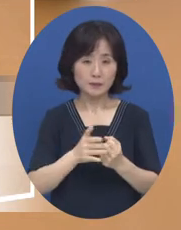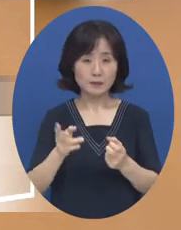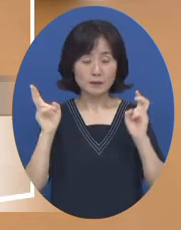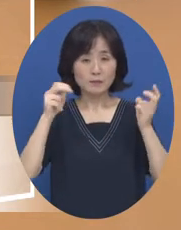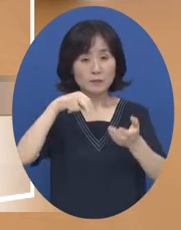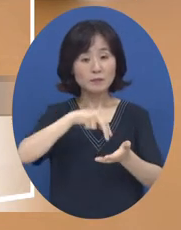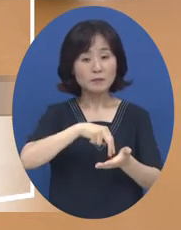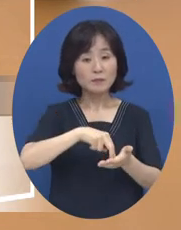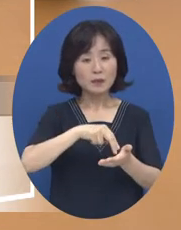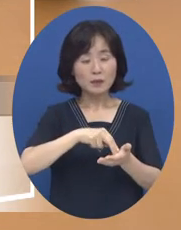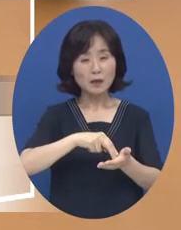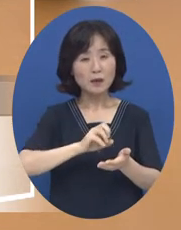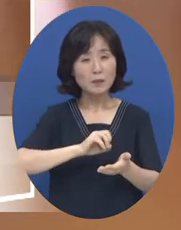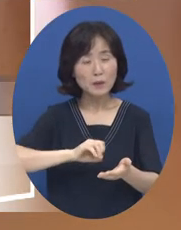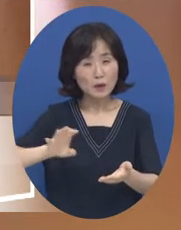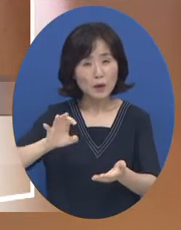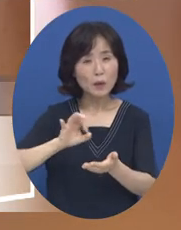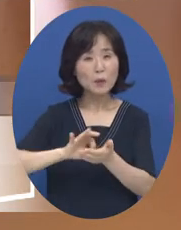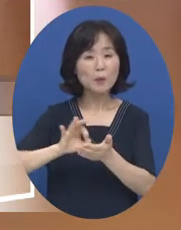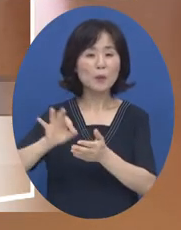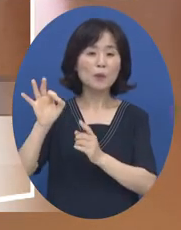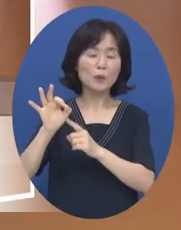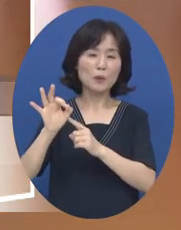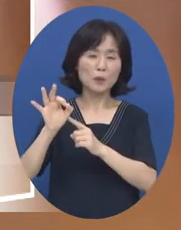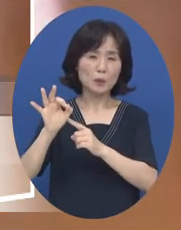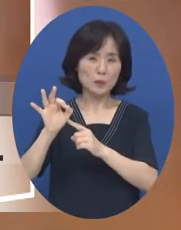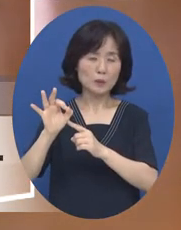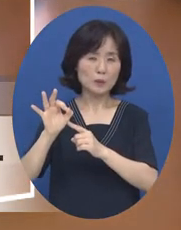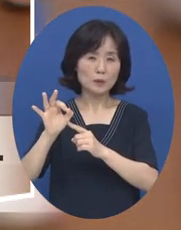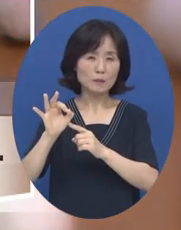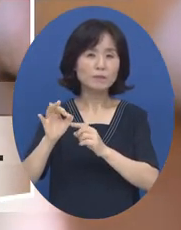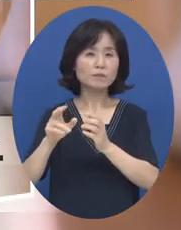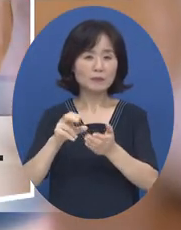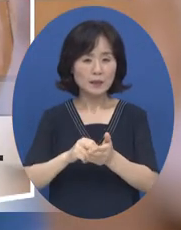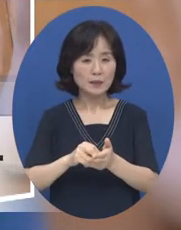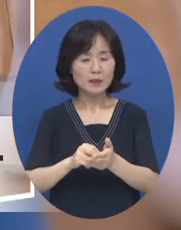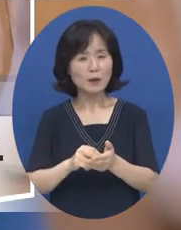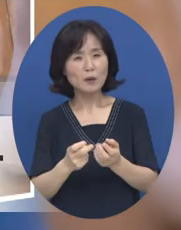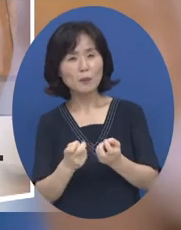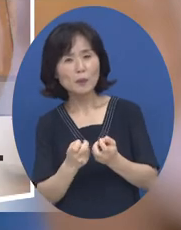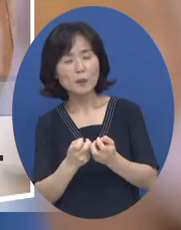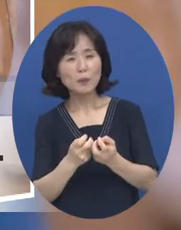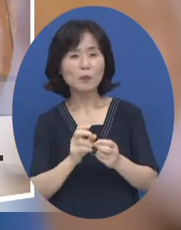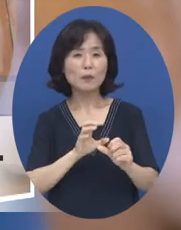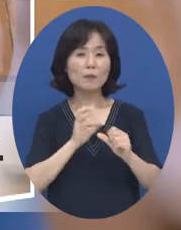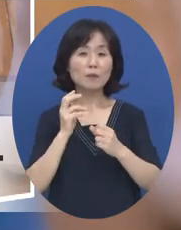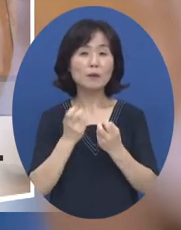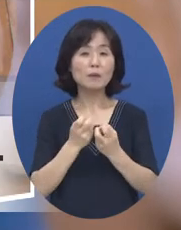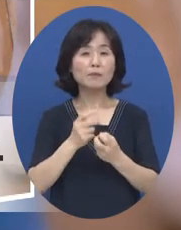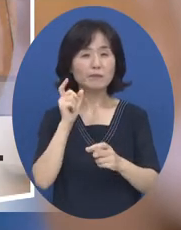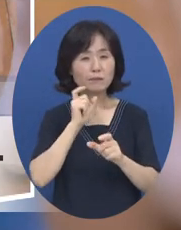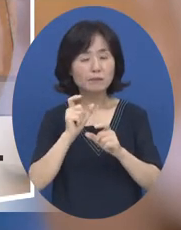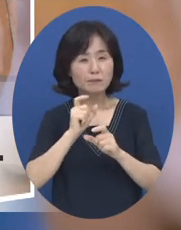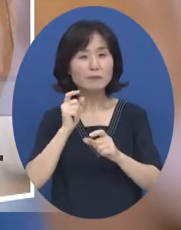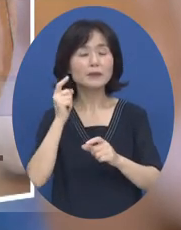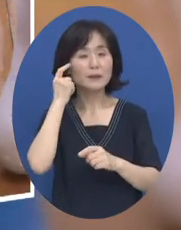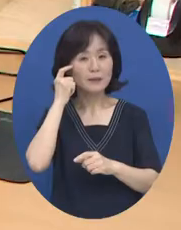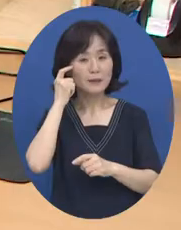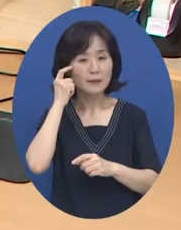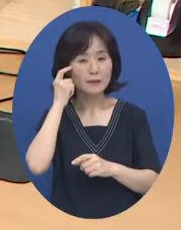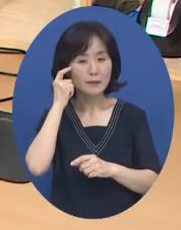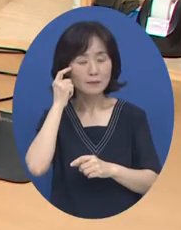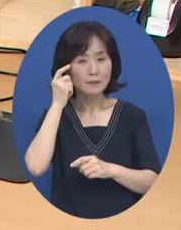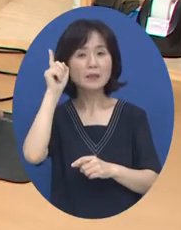그런 부분들이 비용적인 부분에서 많이 문제가 되기 때문에 그걸 어떻게 하면 활용할 수 있을까라는 생각을 가지고 이번을